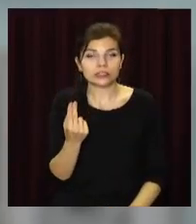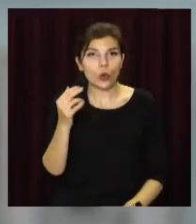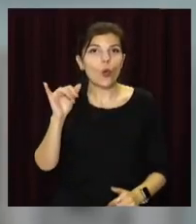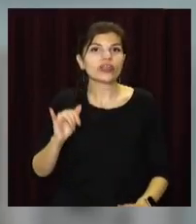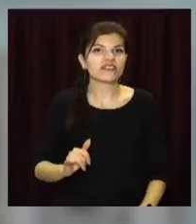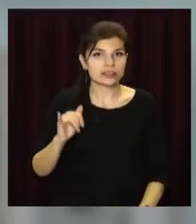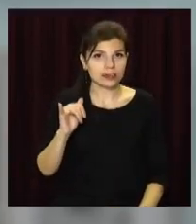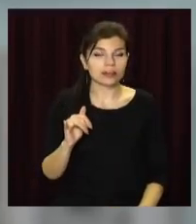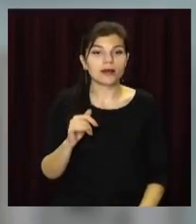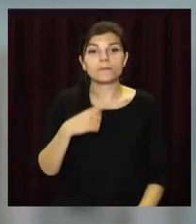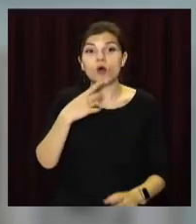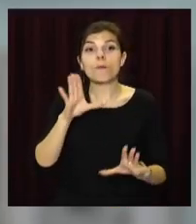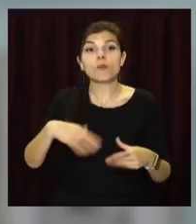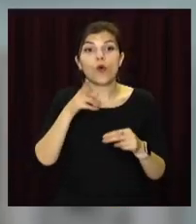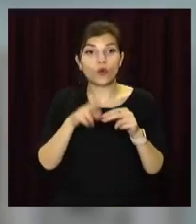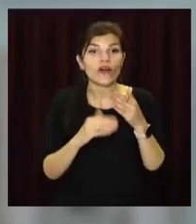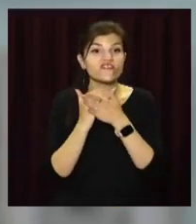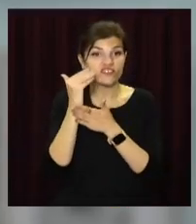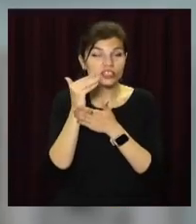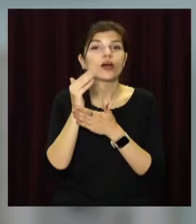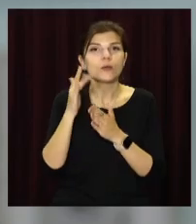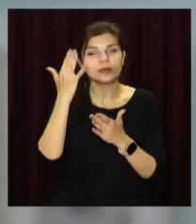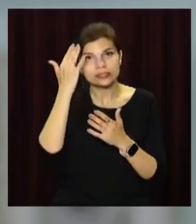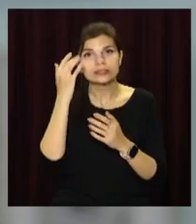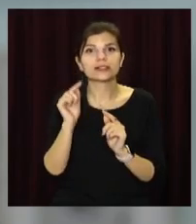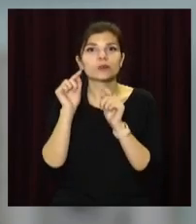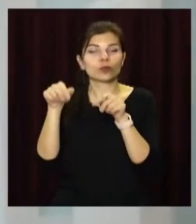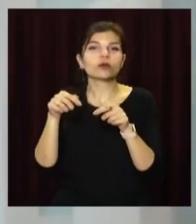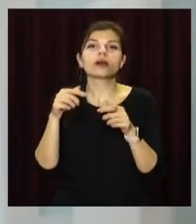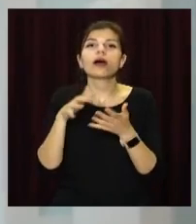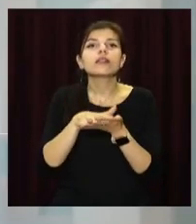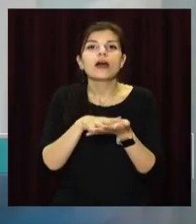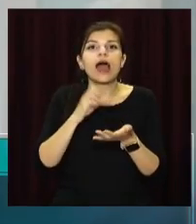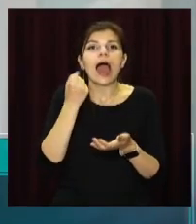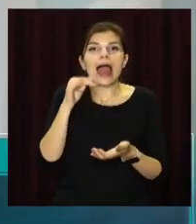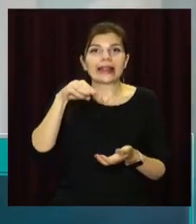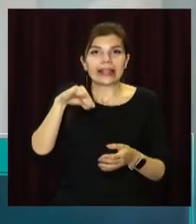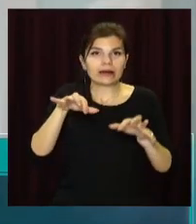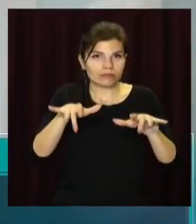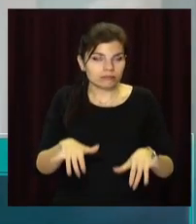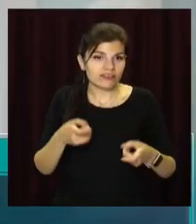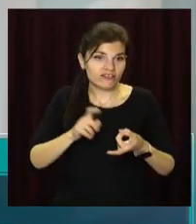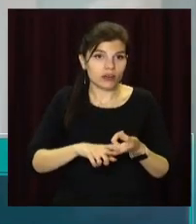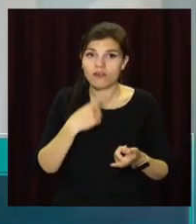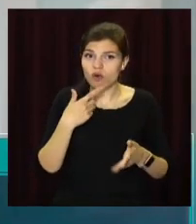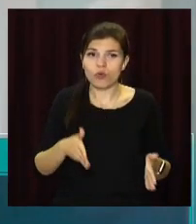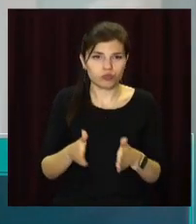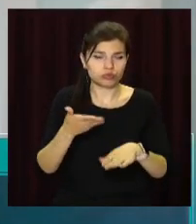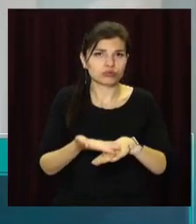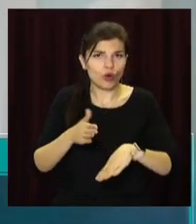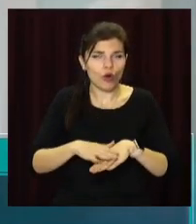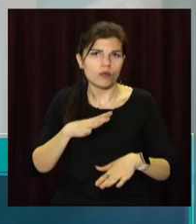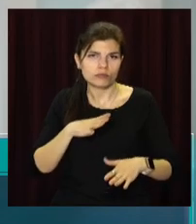Після закінчення вишу планує пов'язати своє життя з IT-сферою. Путь був дуже складний, дуже тернистий. Іноді